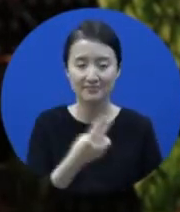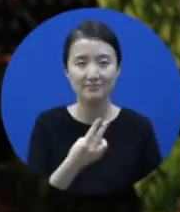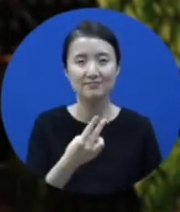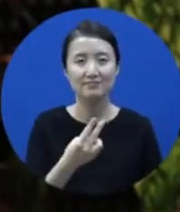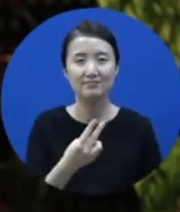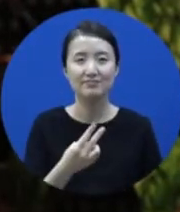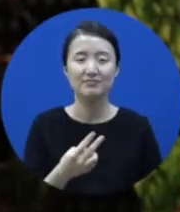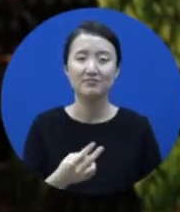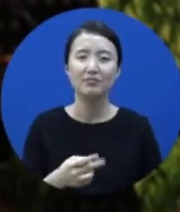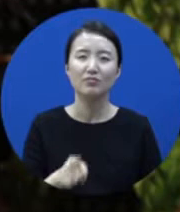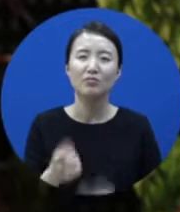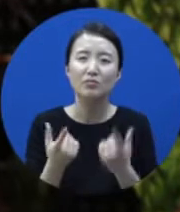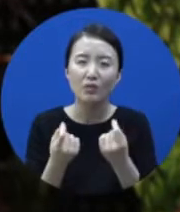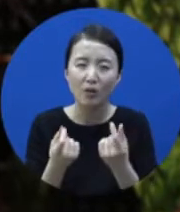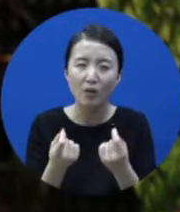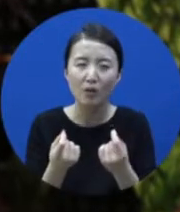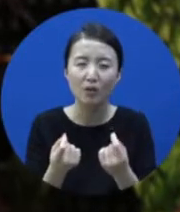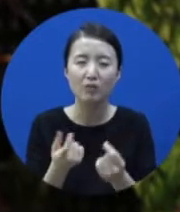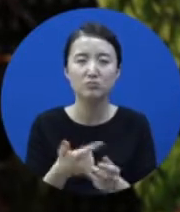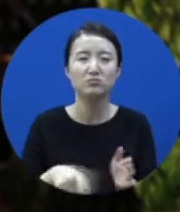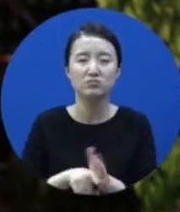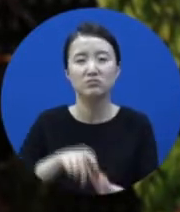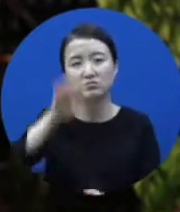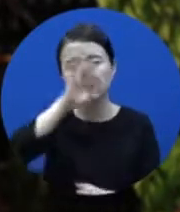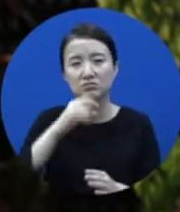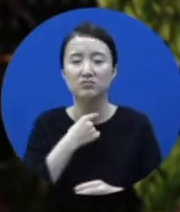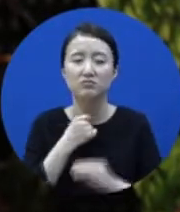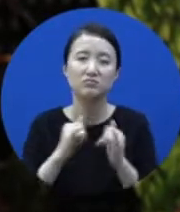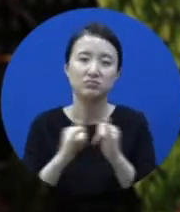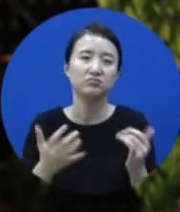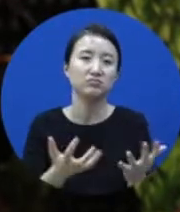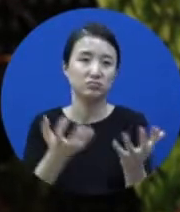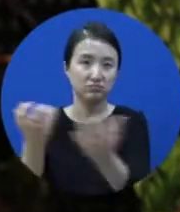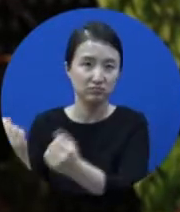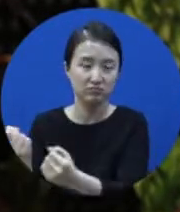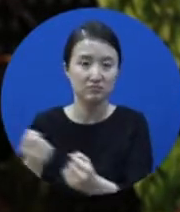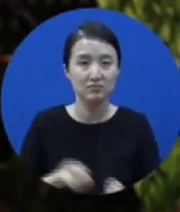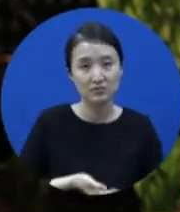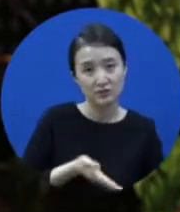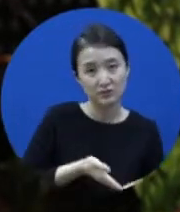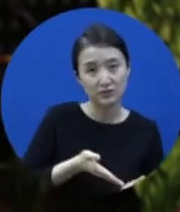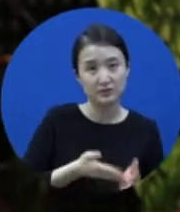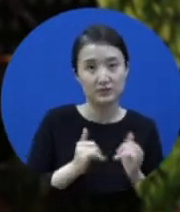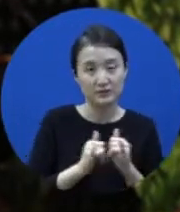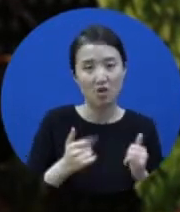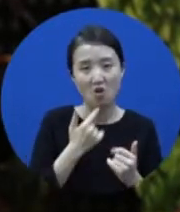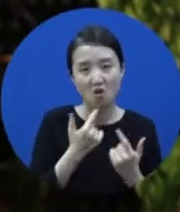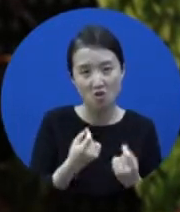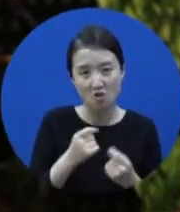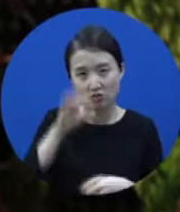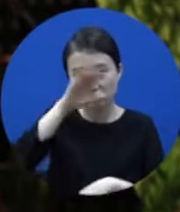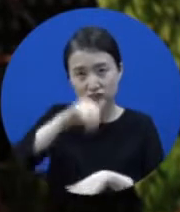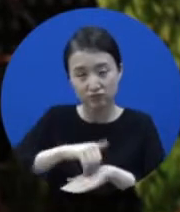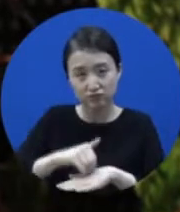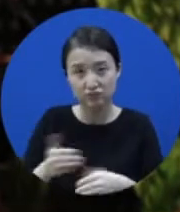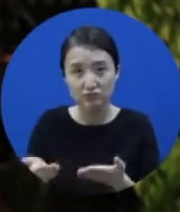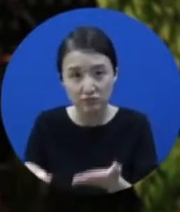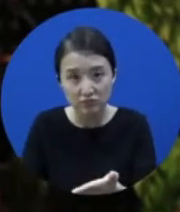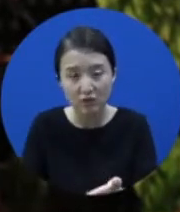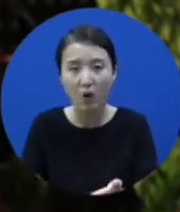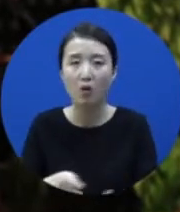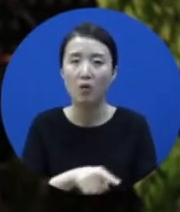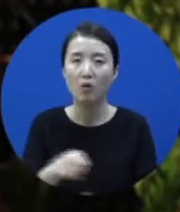계시잖아요. 그런 분들에게 이 아나운서 발성과 화법을 알려드렸더니 너무 멋지게 바뀌는